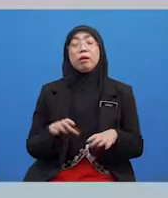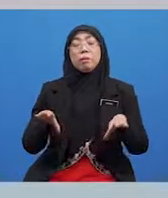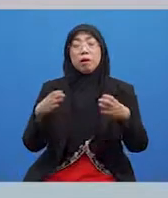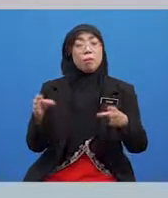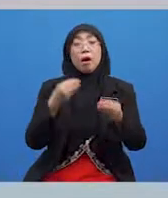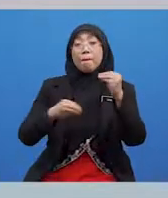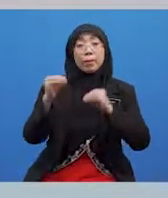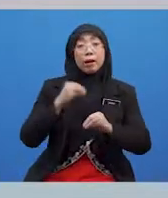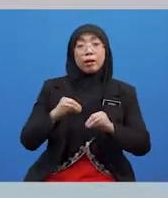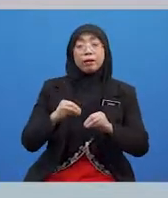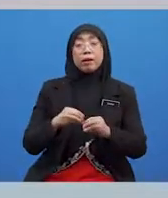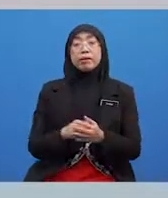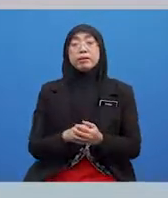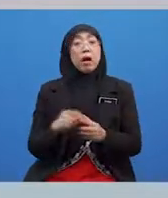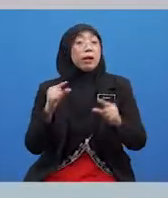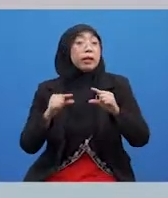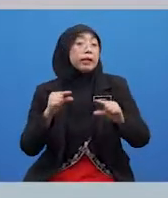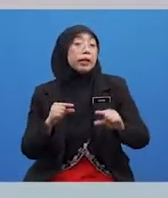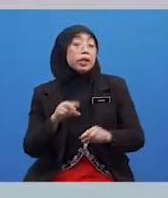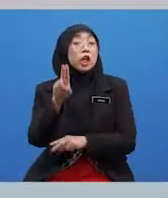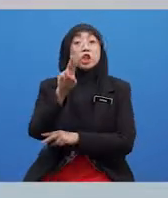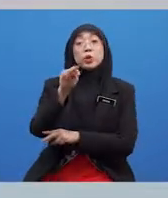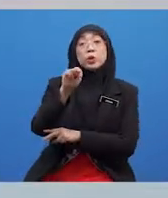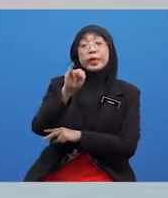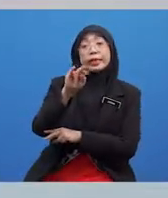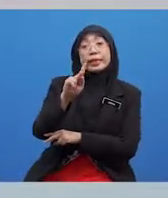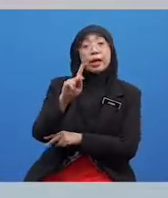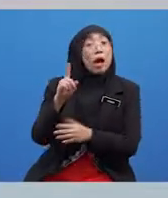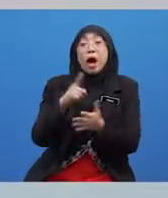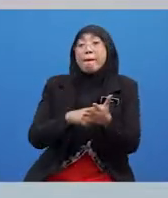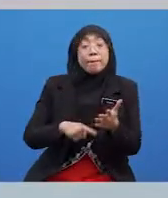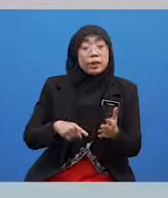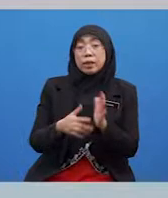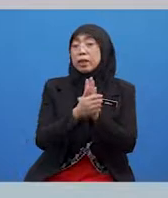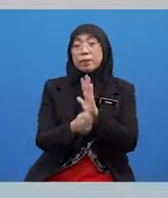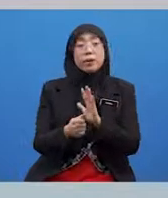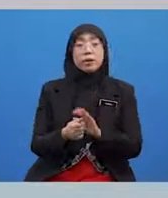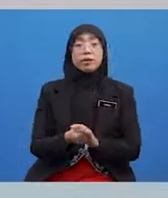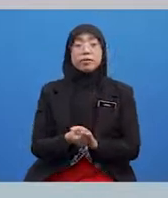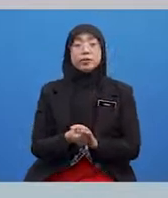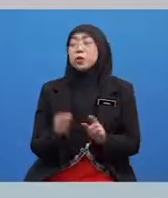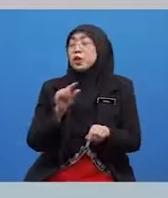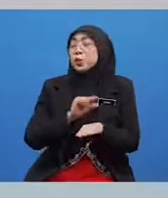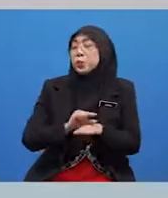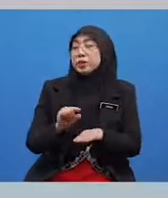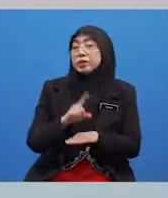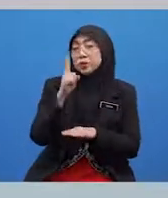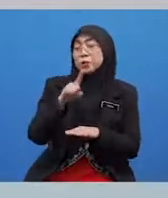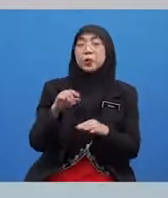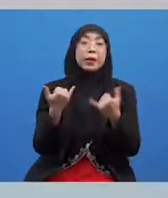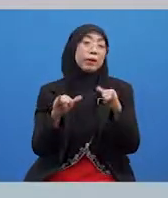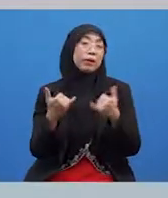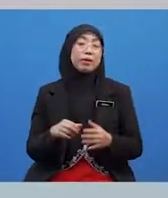unik. Yang kedua, bila pergerakan yang berkaitan wujud, banyak pemboleh